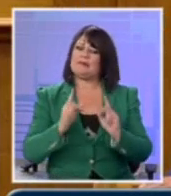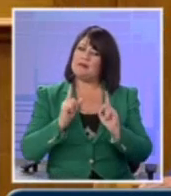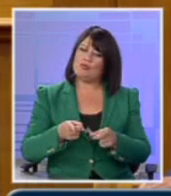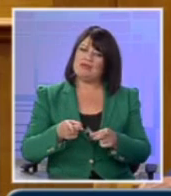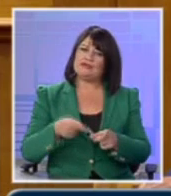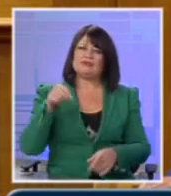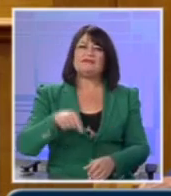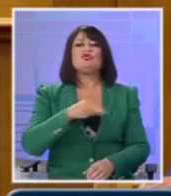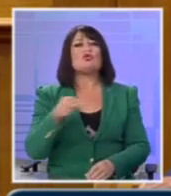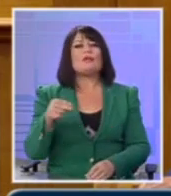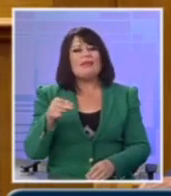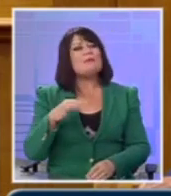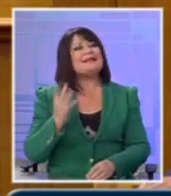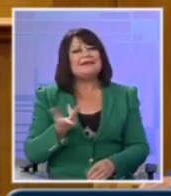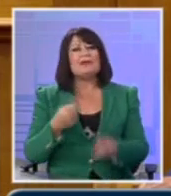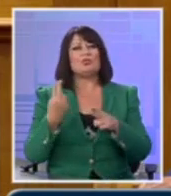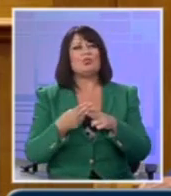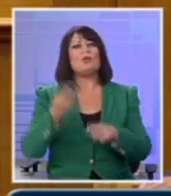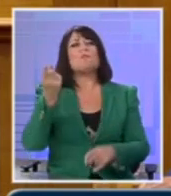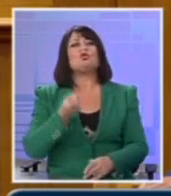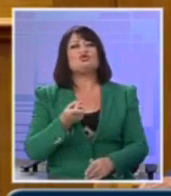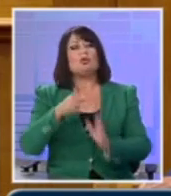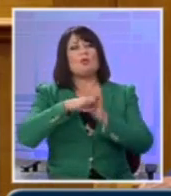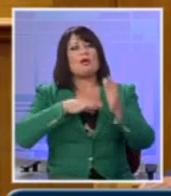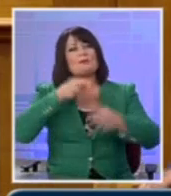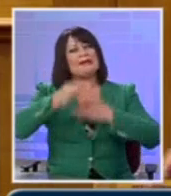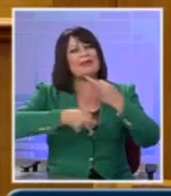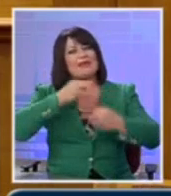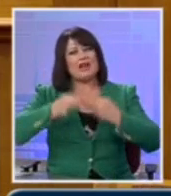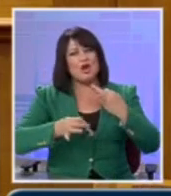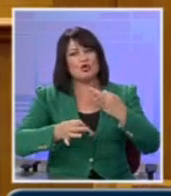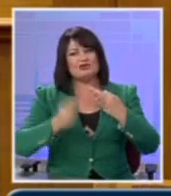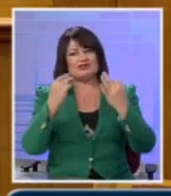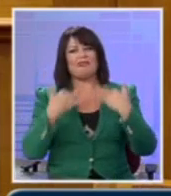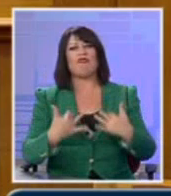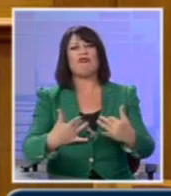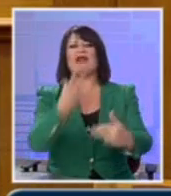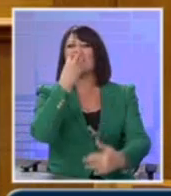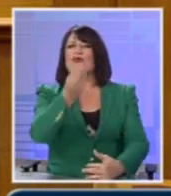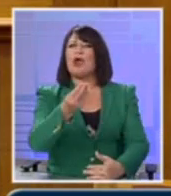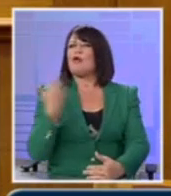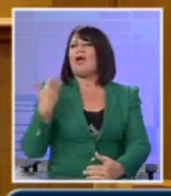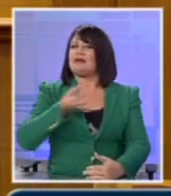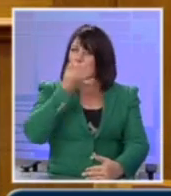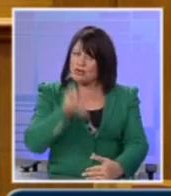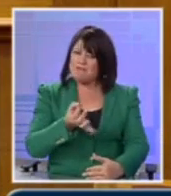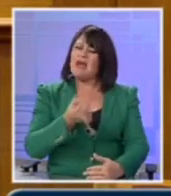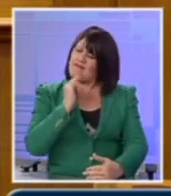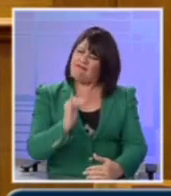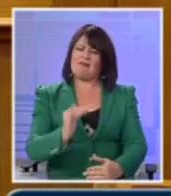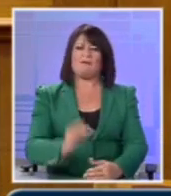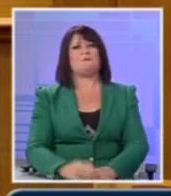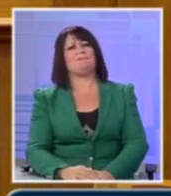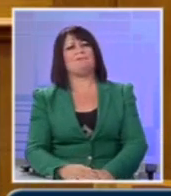κατεύθυνση αυτή ισχύουν στο μεγαλύτερο μέρος οι προγραμματικές δηλώσεις μου ενώπιον του Κοινοβουλίου το Φεβρουάριο του 2015.